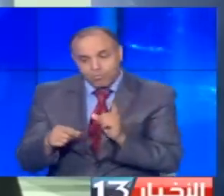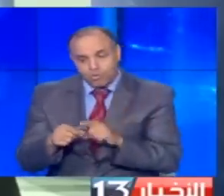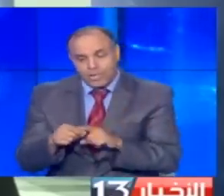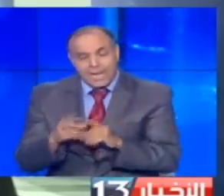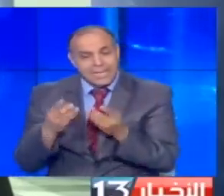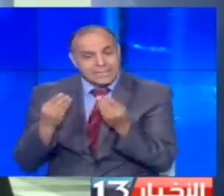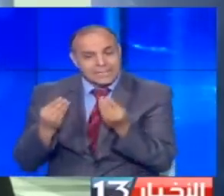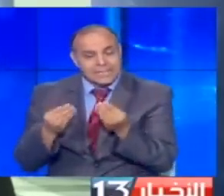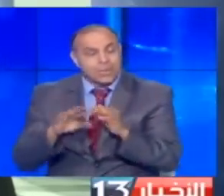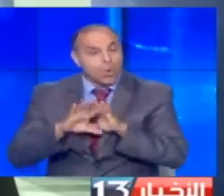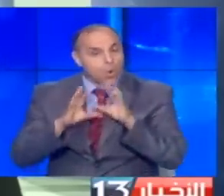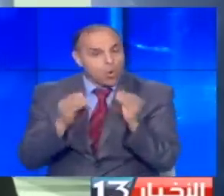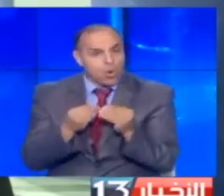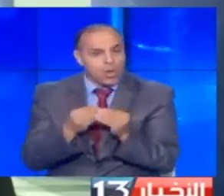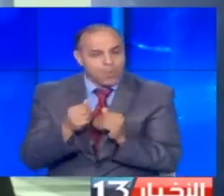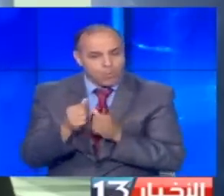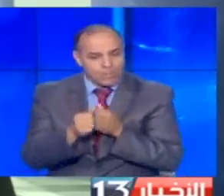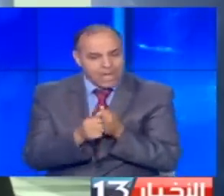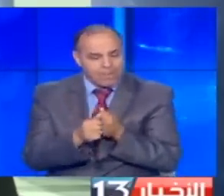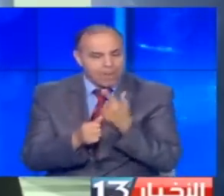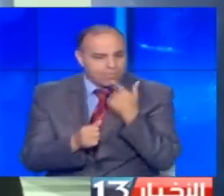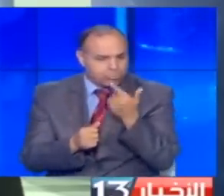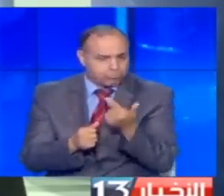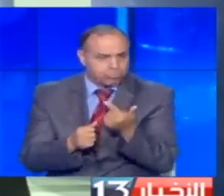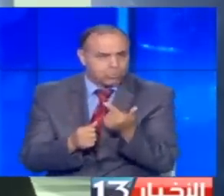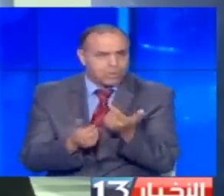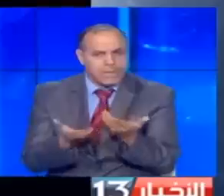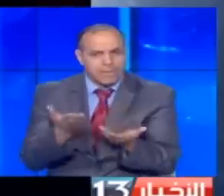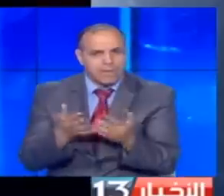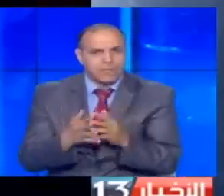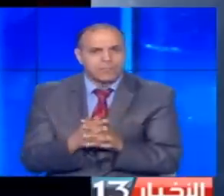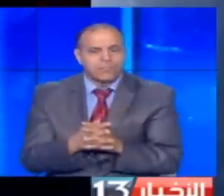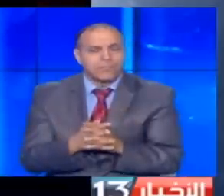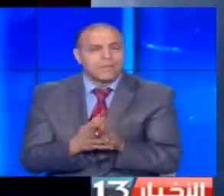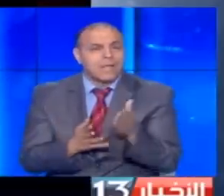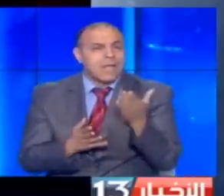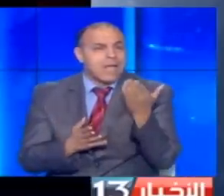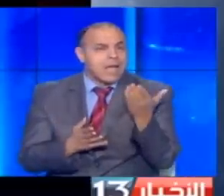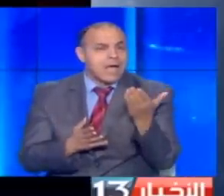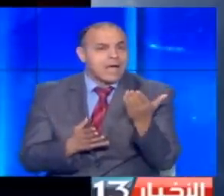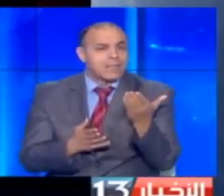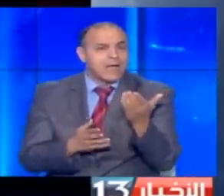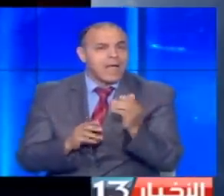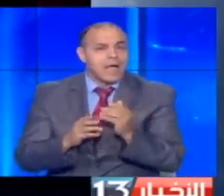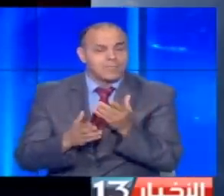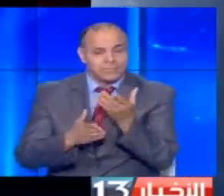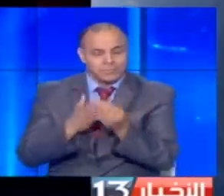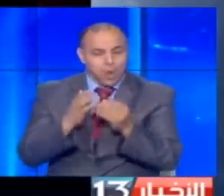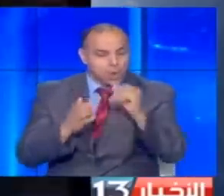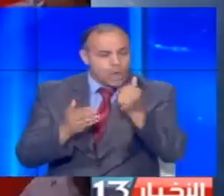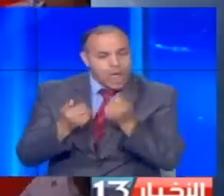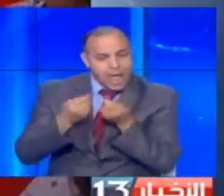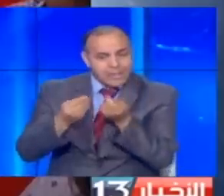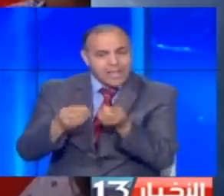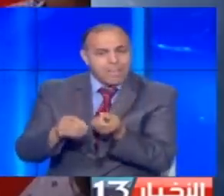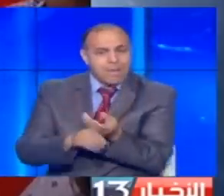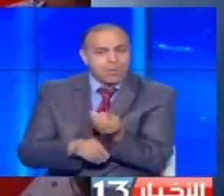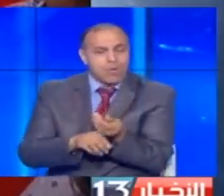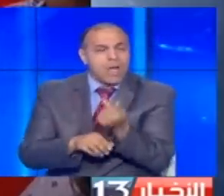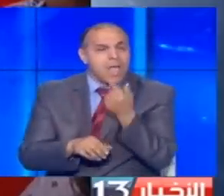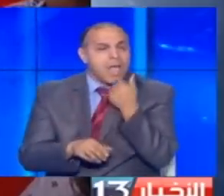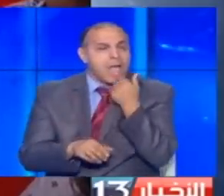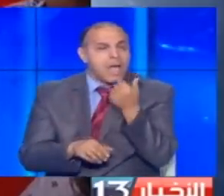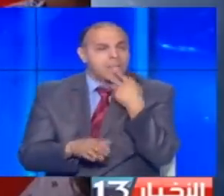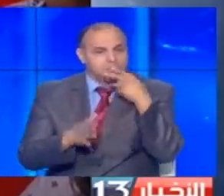السياسات العامه في متابعه تنفيذها وفي تقييم يعتبر اذن النفاذ الى المعلومه هدفا بحد ذاته تم